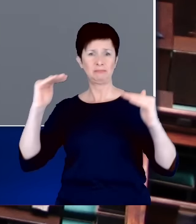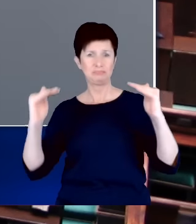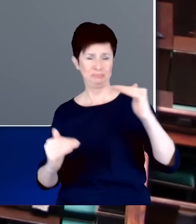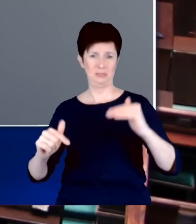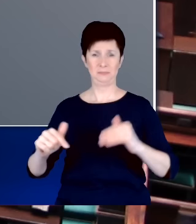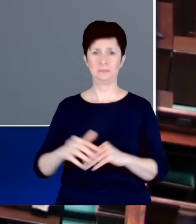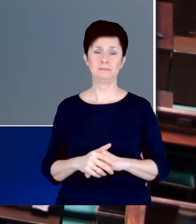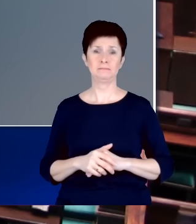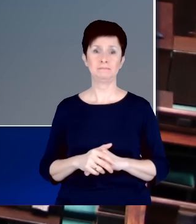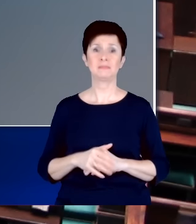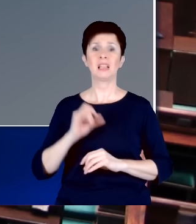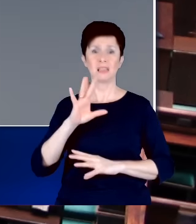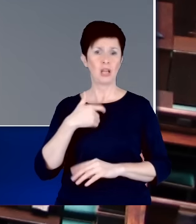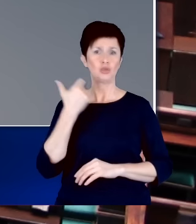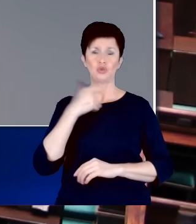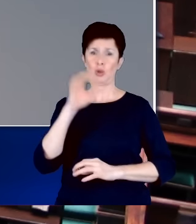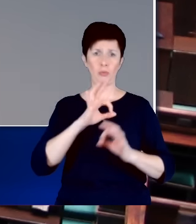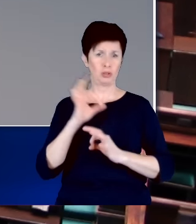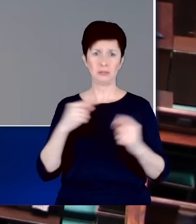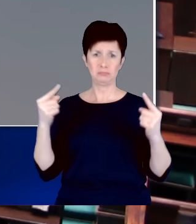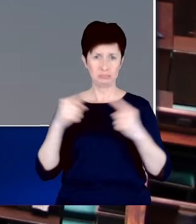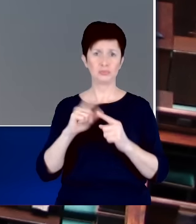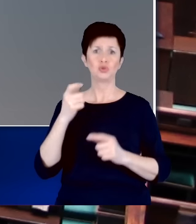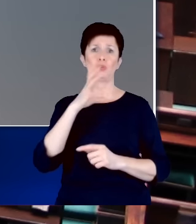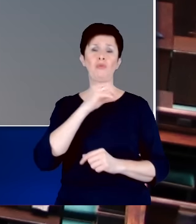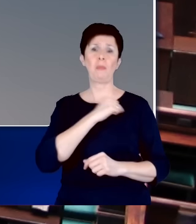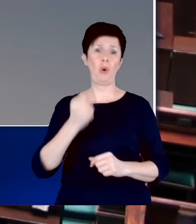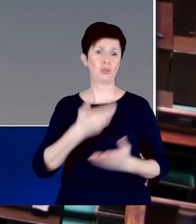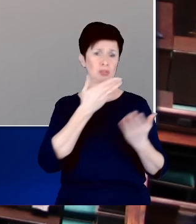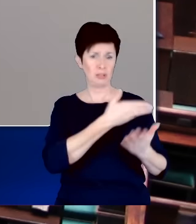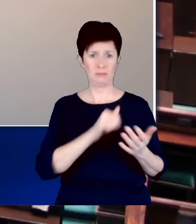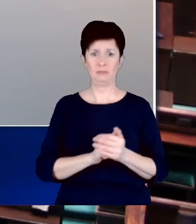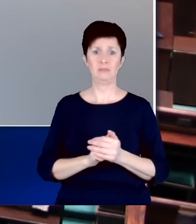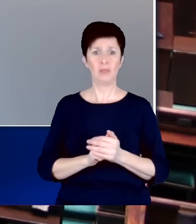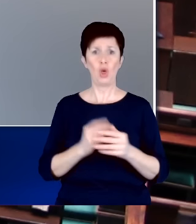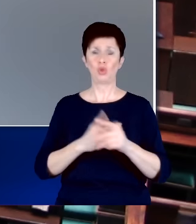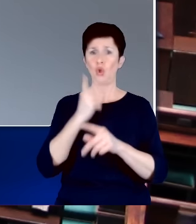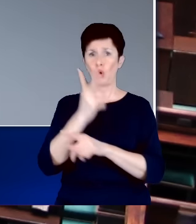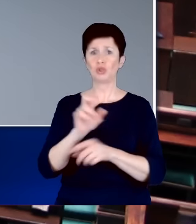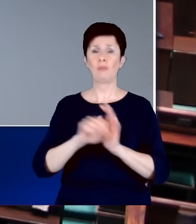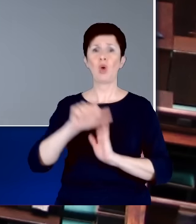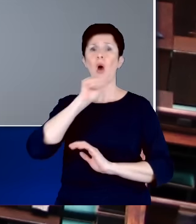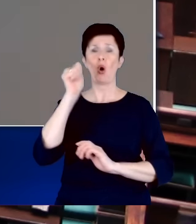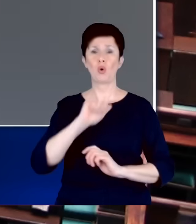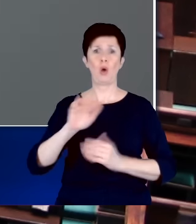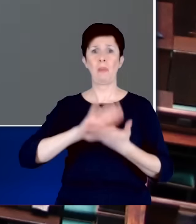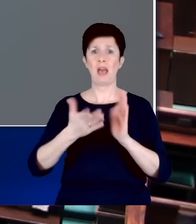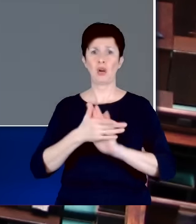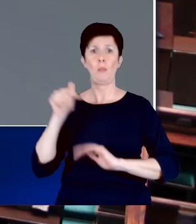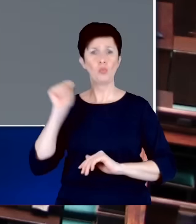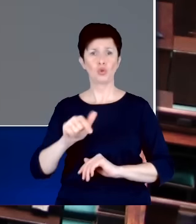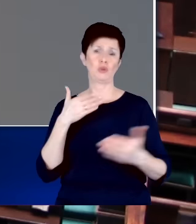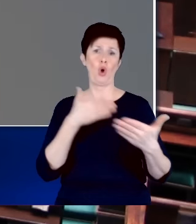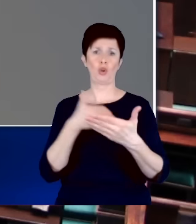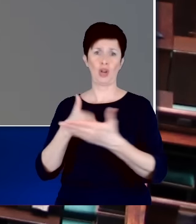100% zgadzam także z moim przedmówcą, o to, aby dostęp do europejskiego rynku był ograniczony. Jeżeli chcemy sprowadzać coś